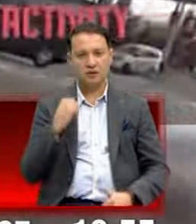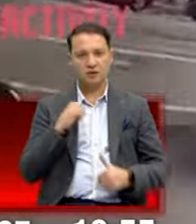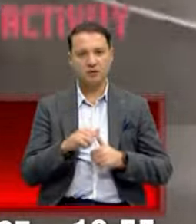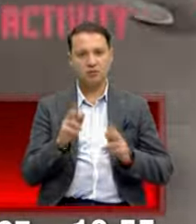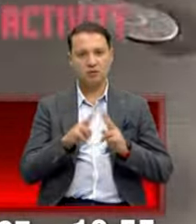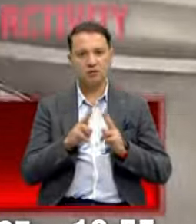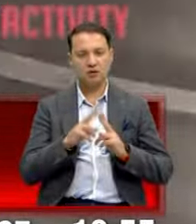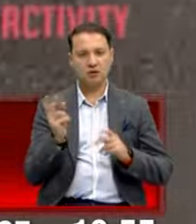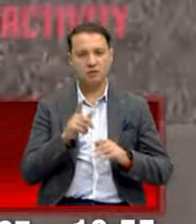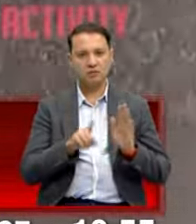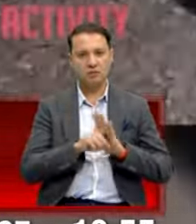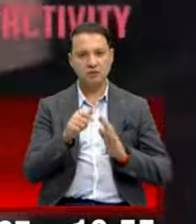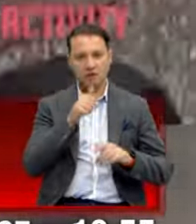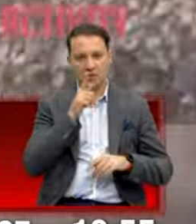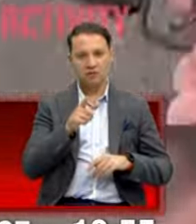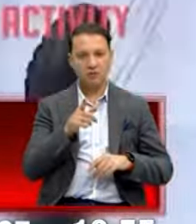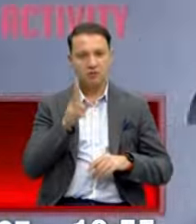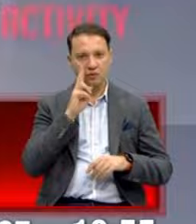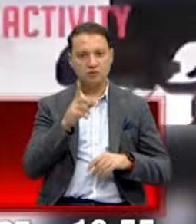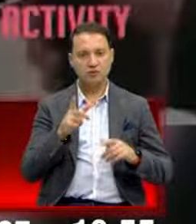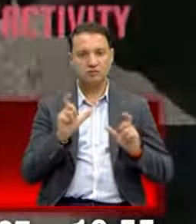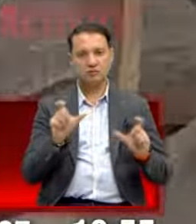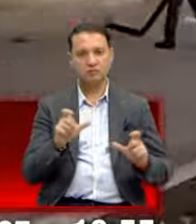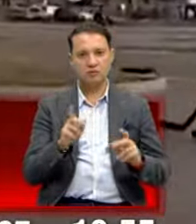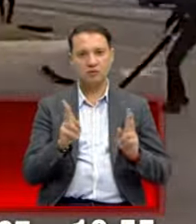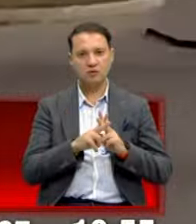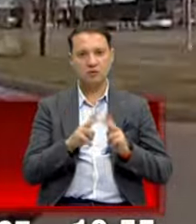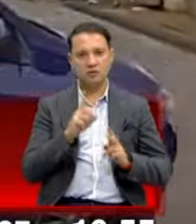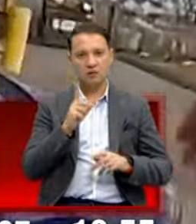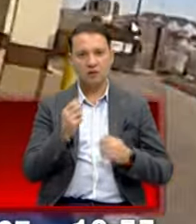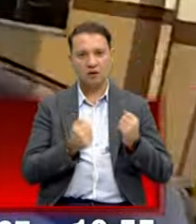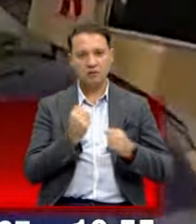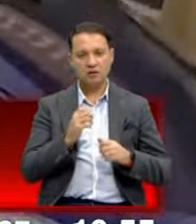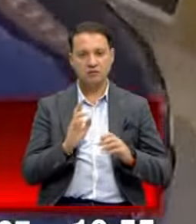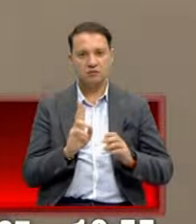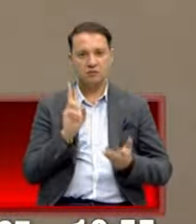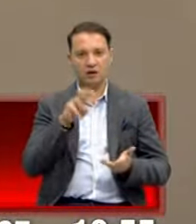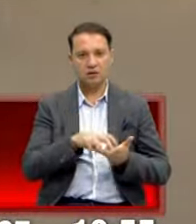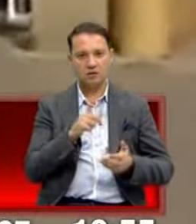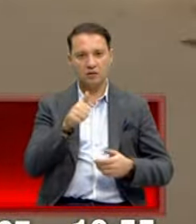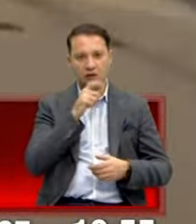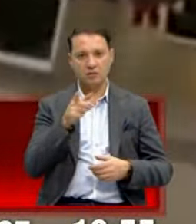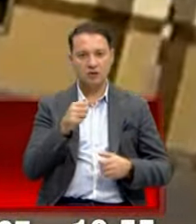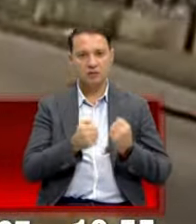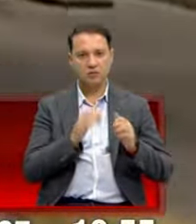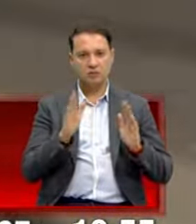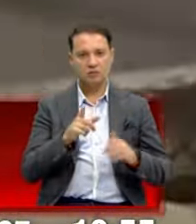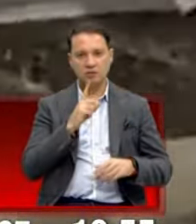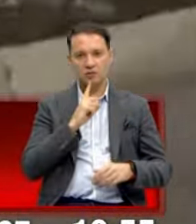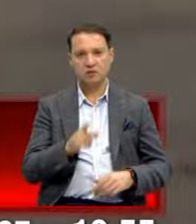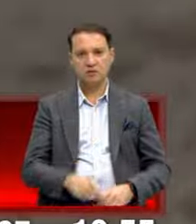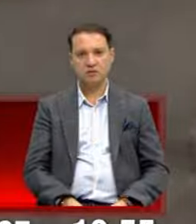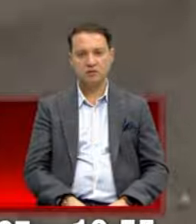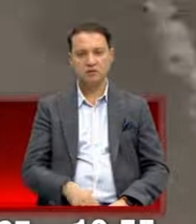Defalarca polisten kaçmayı başaran zanlı nihayet çembere alındı. Polislerden biri arabanın kaputuna çıkıp zanlıya aracı durdurmasını